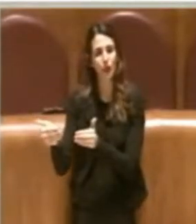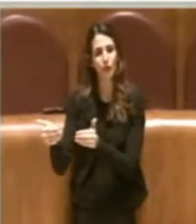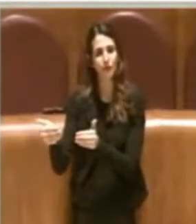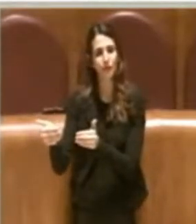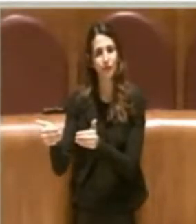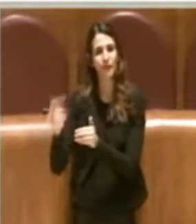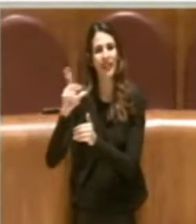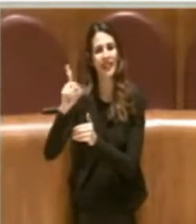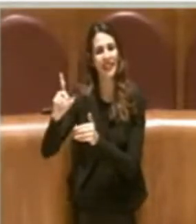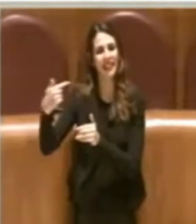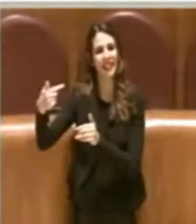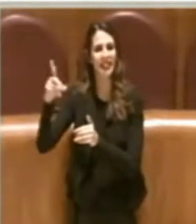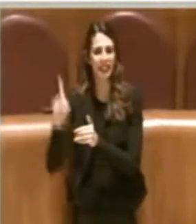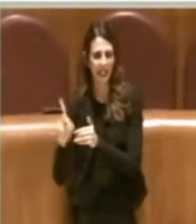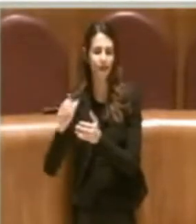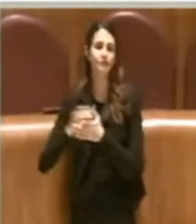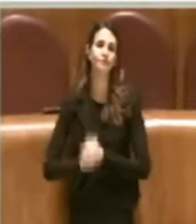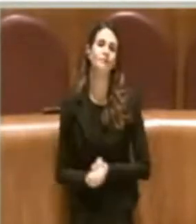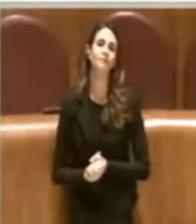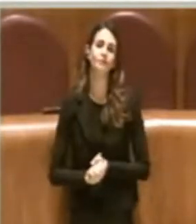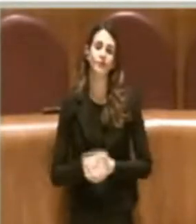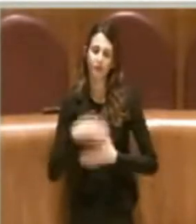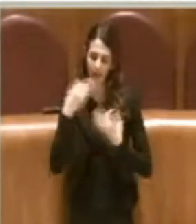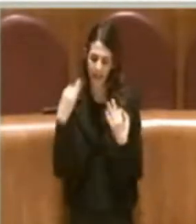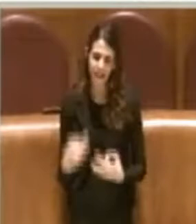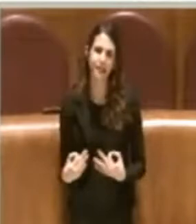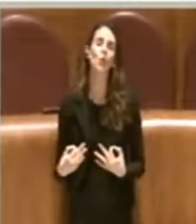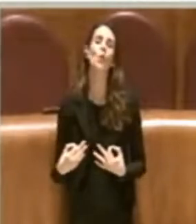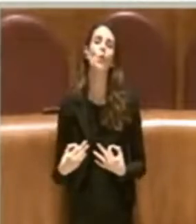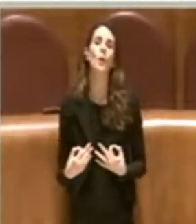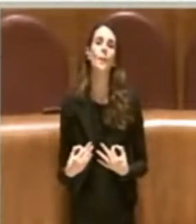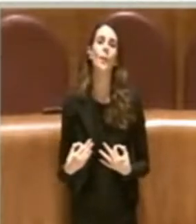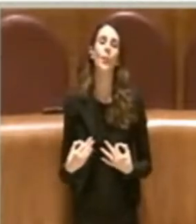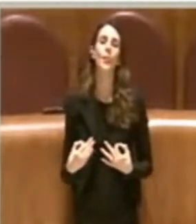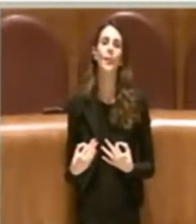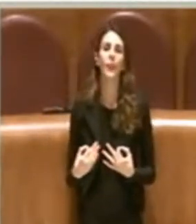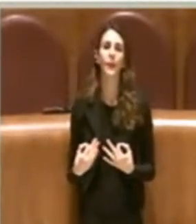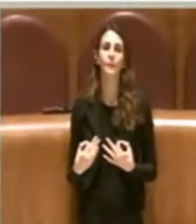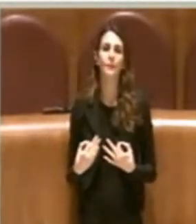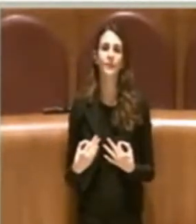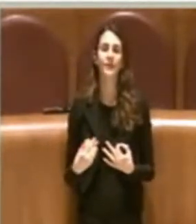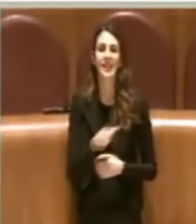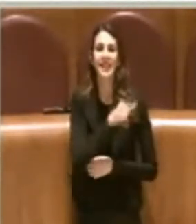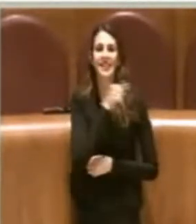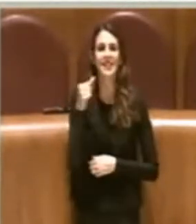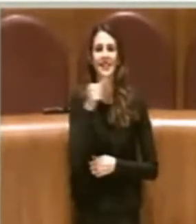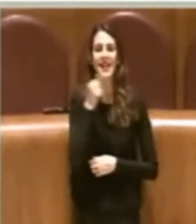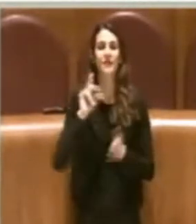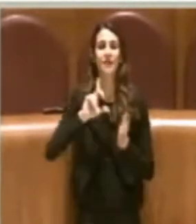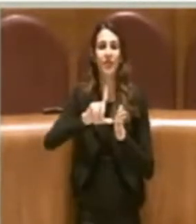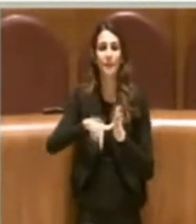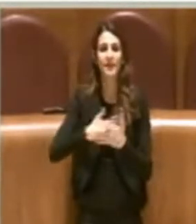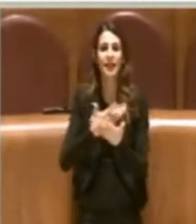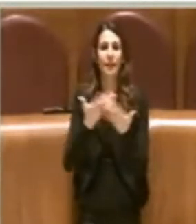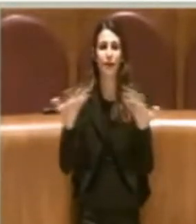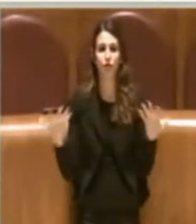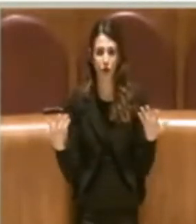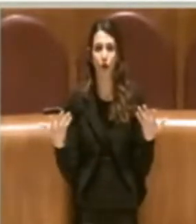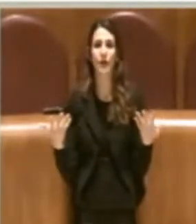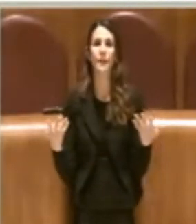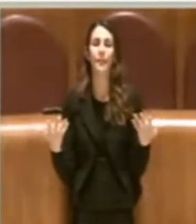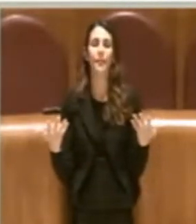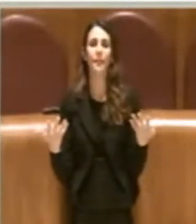del DTD, e quindi sarà necessario una maggiore tempistica, e probabilmente noi saremo